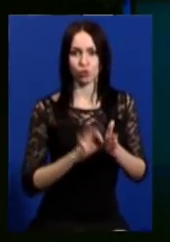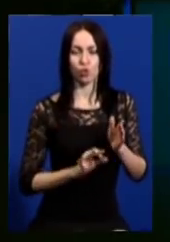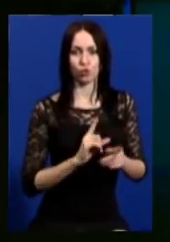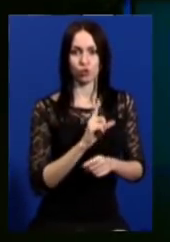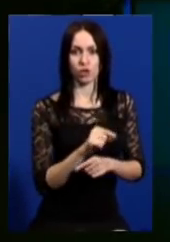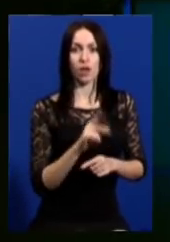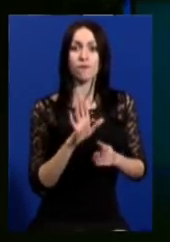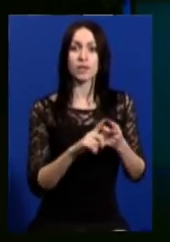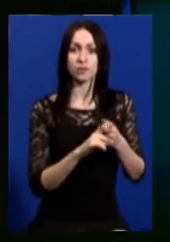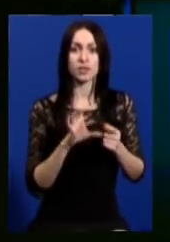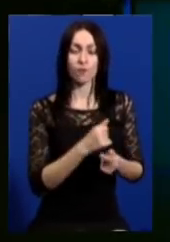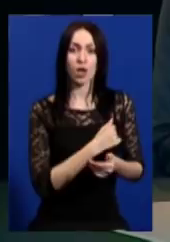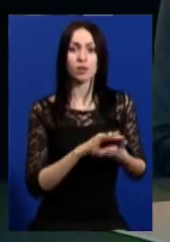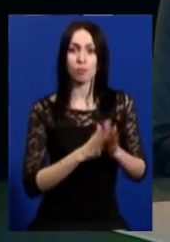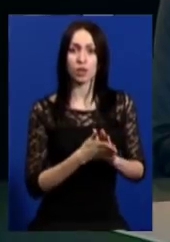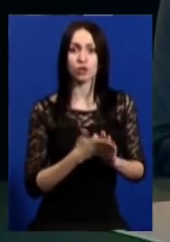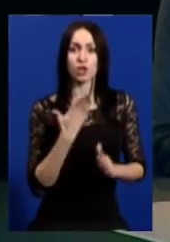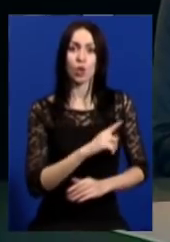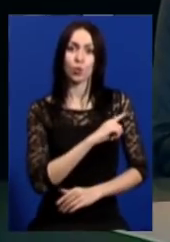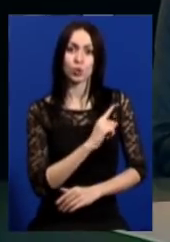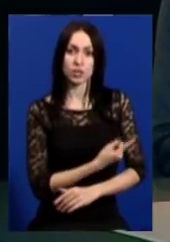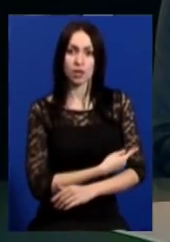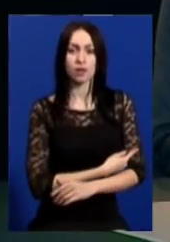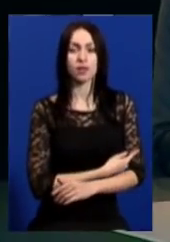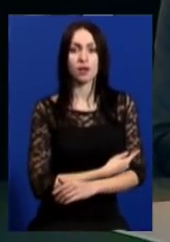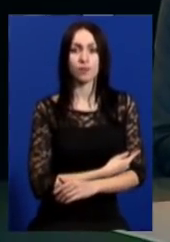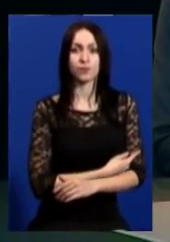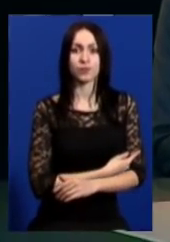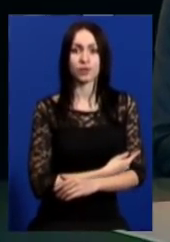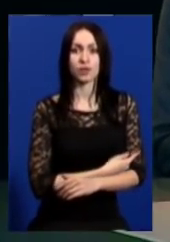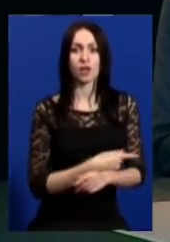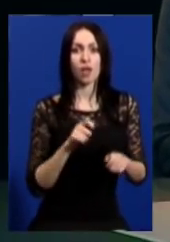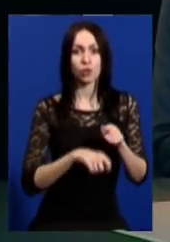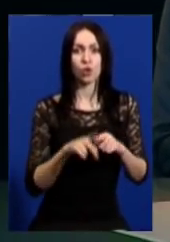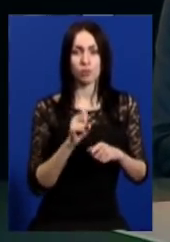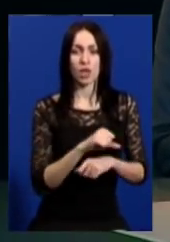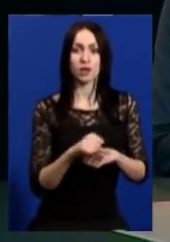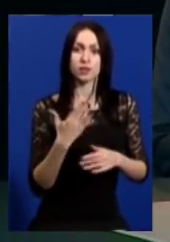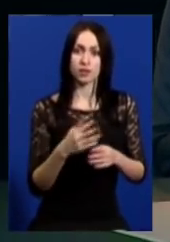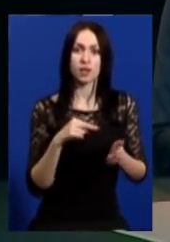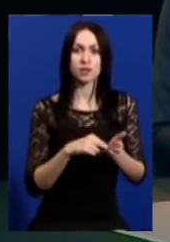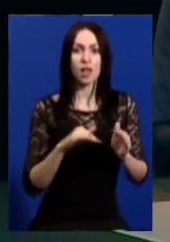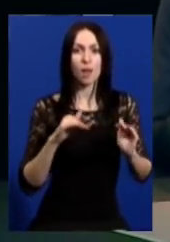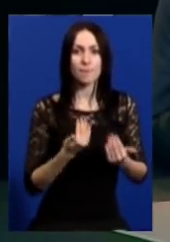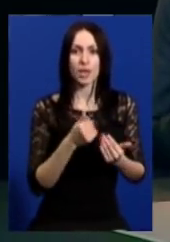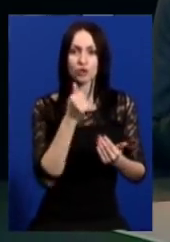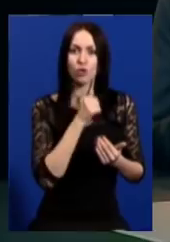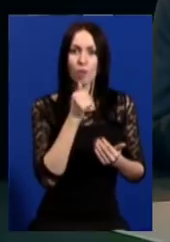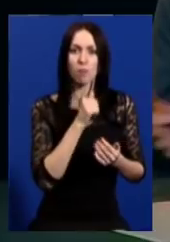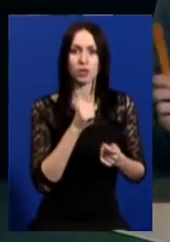У зв'язку із воєнним станом, чи посилено і посиленим контролем на кордоні, чи стало менше спроб